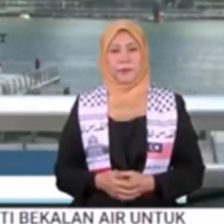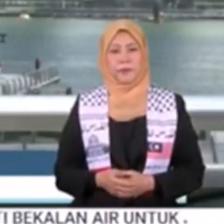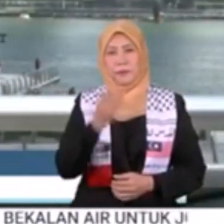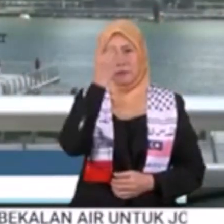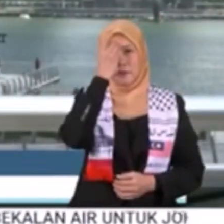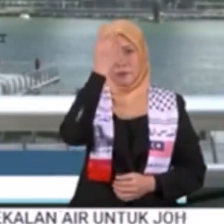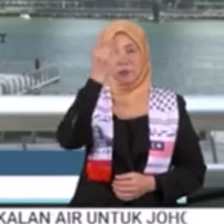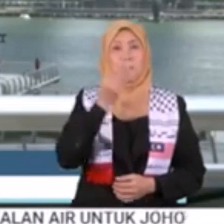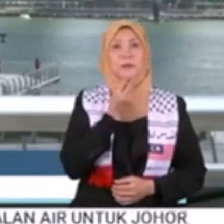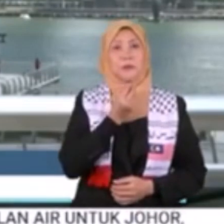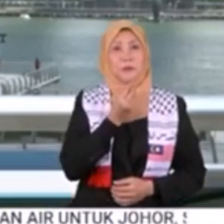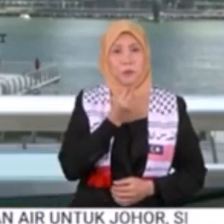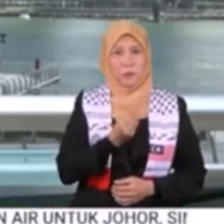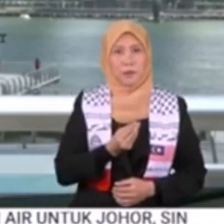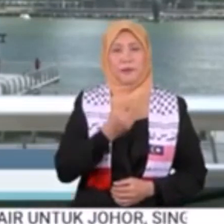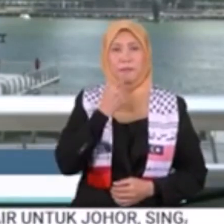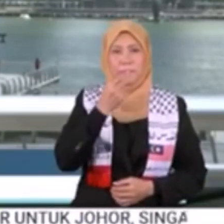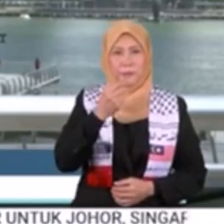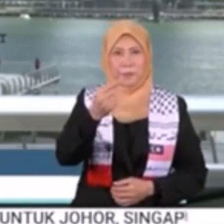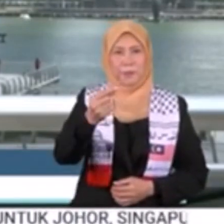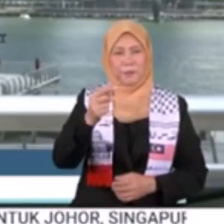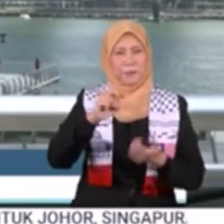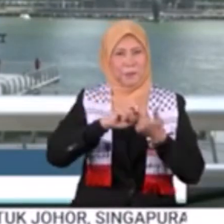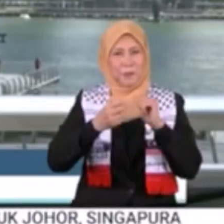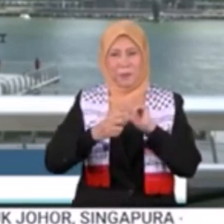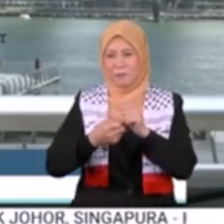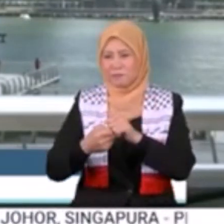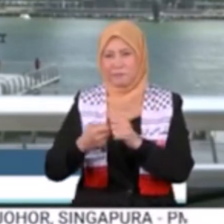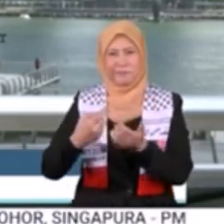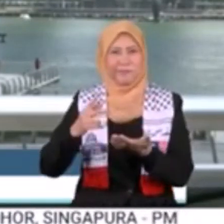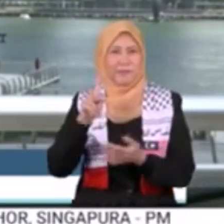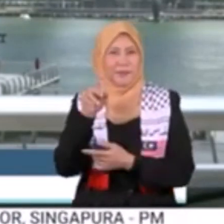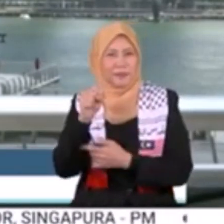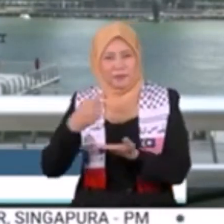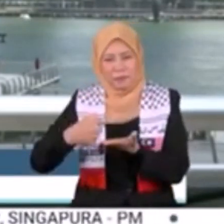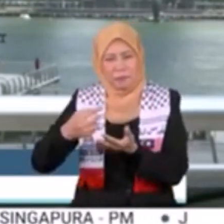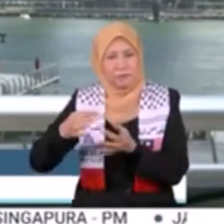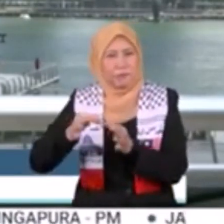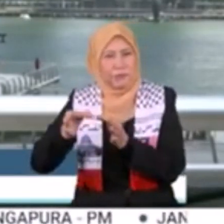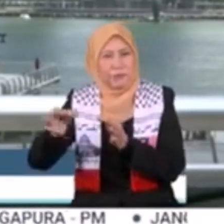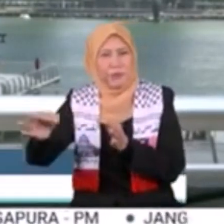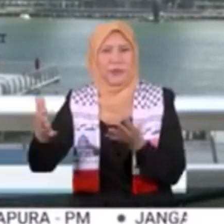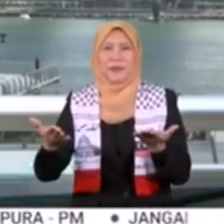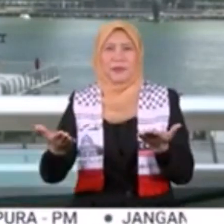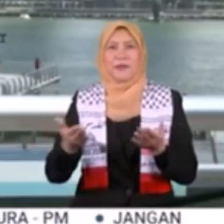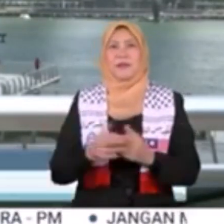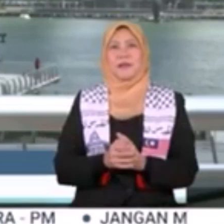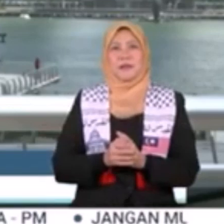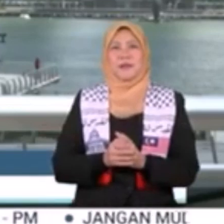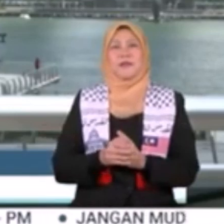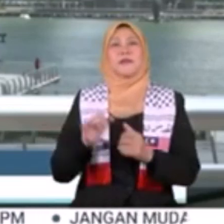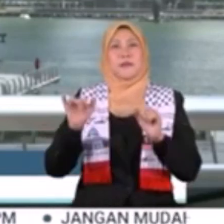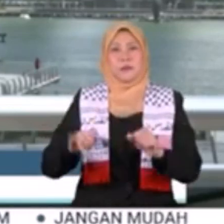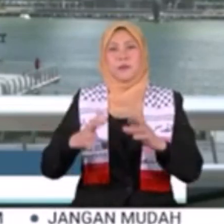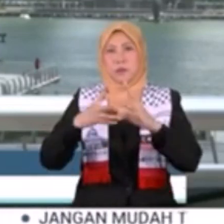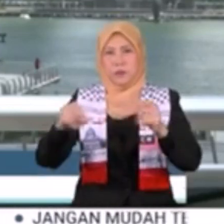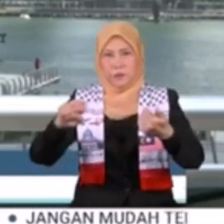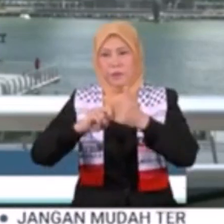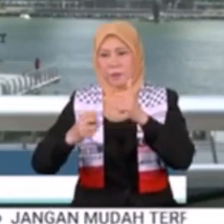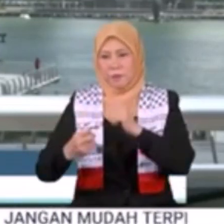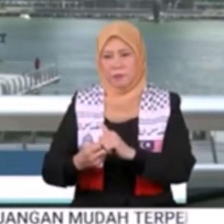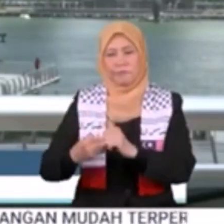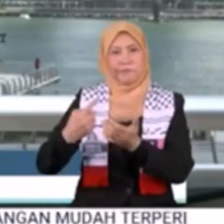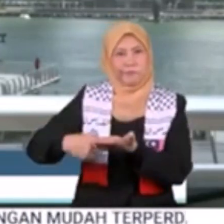Dato' Sri Anwar ada menyebut isu-isu yang tertunggak ini bukanlah satu pertikaian. Sebaliknya, penyelesaian